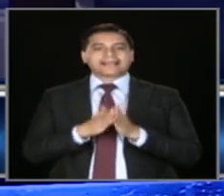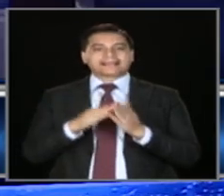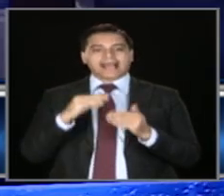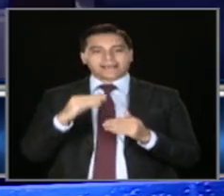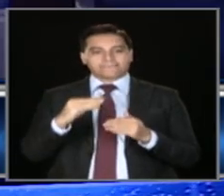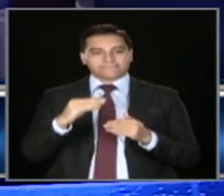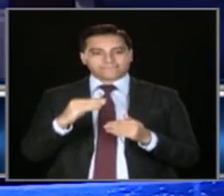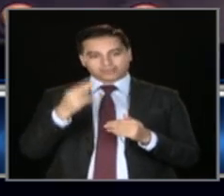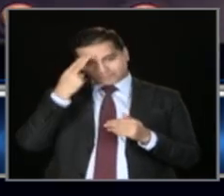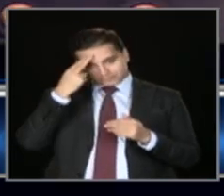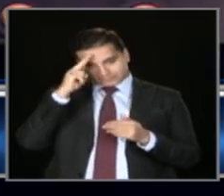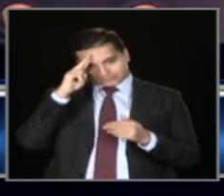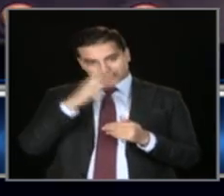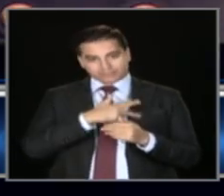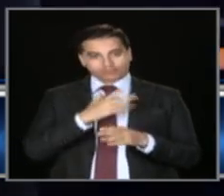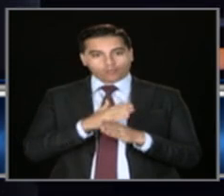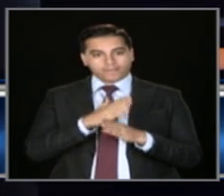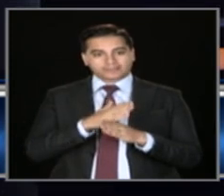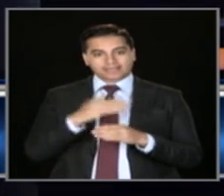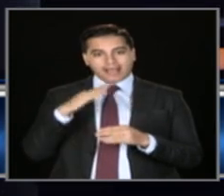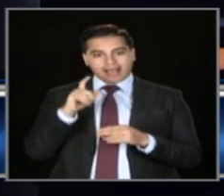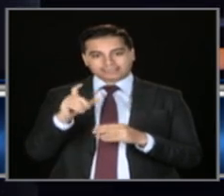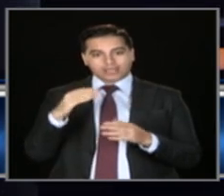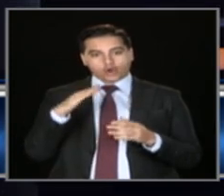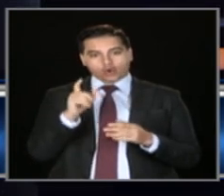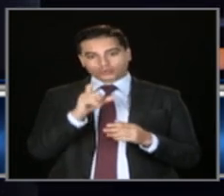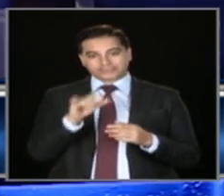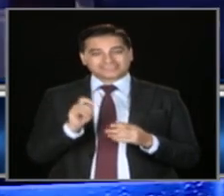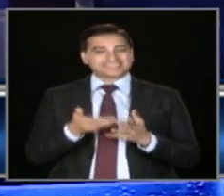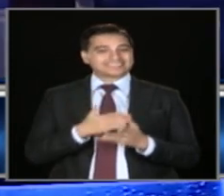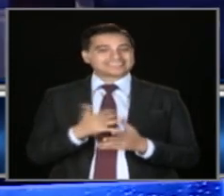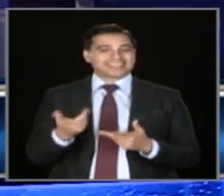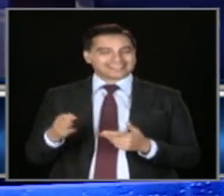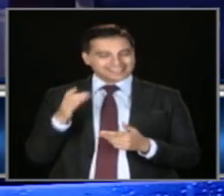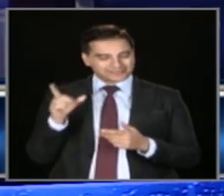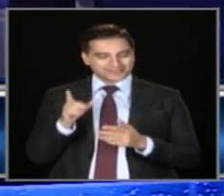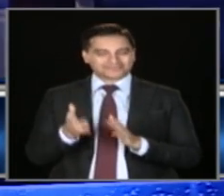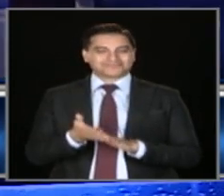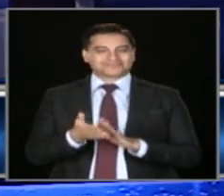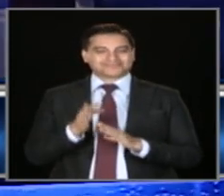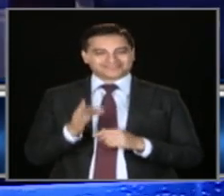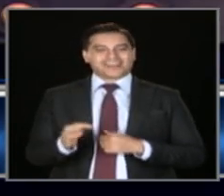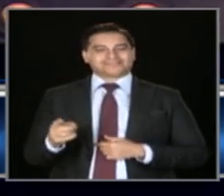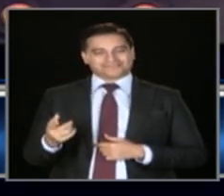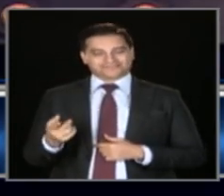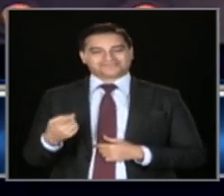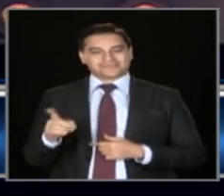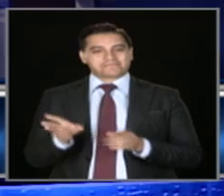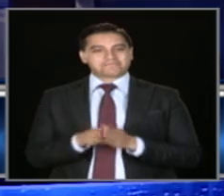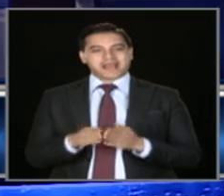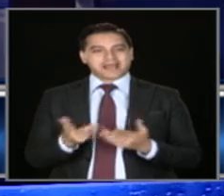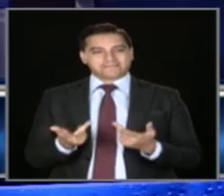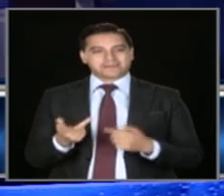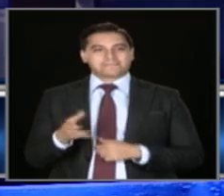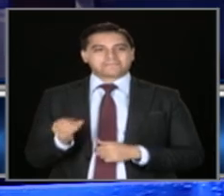ميدو. حسن حسني. حسن حسني؟ استعجلت ليه؟ لا هي. متأكد؟ آه. كان معاه مين طيب؟ كان